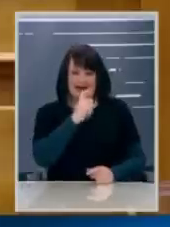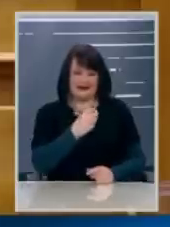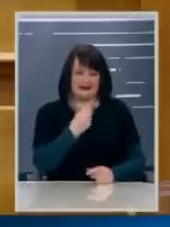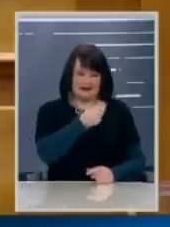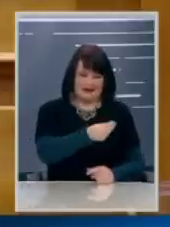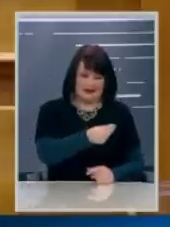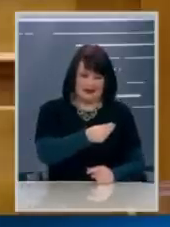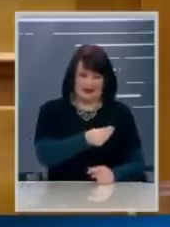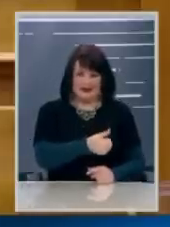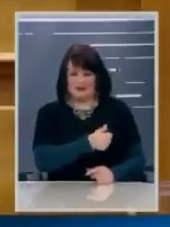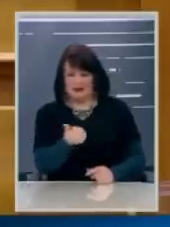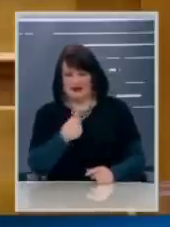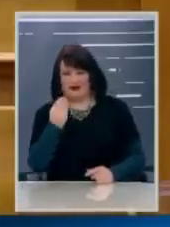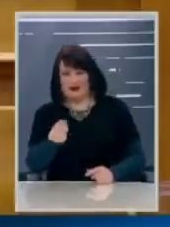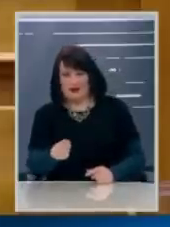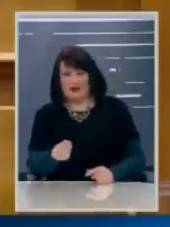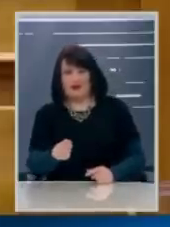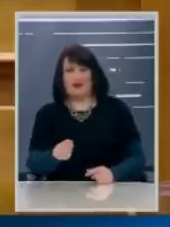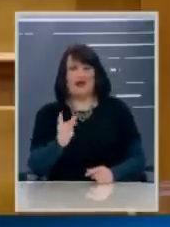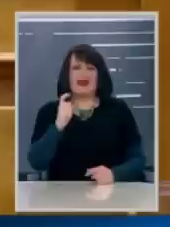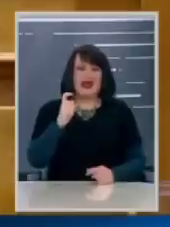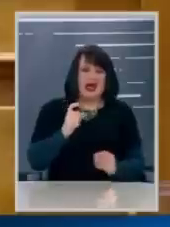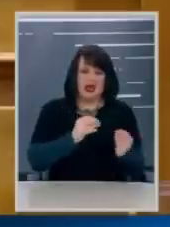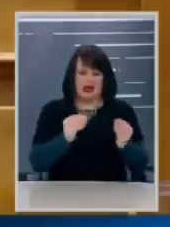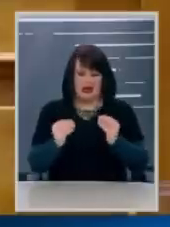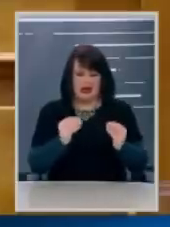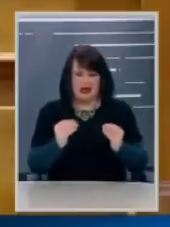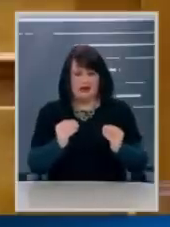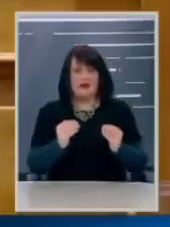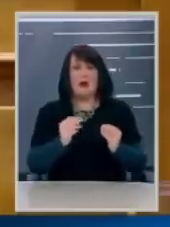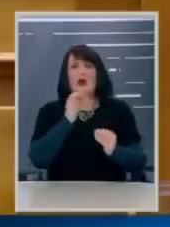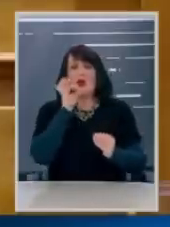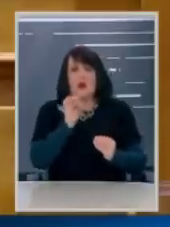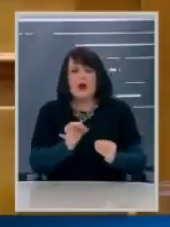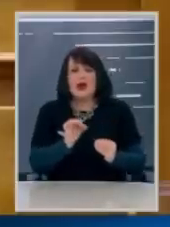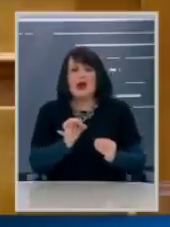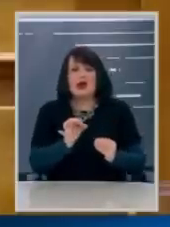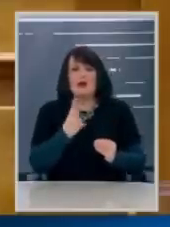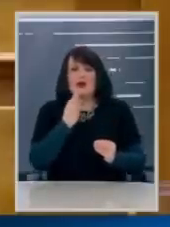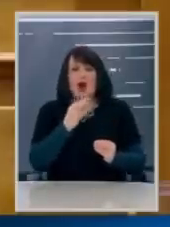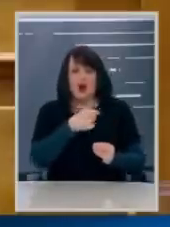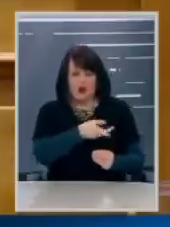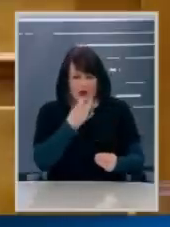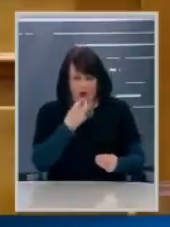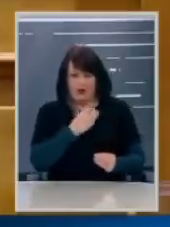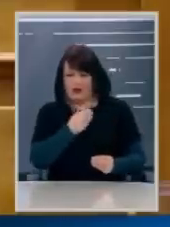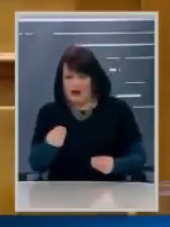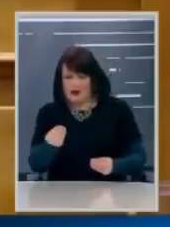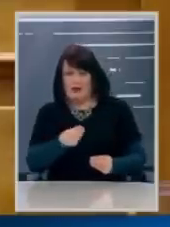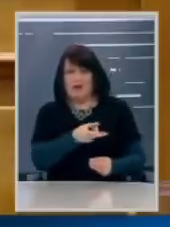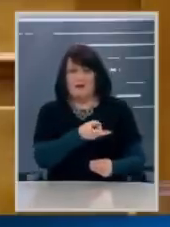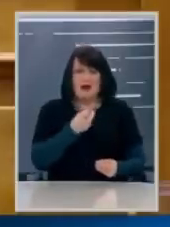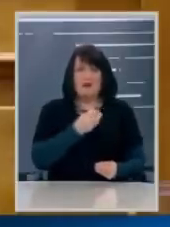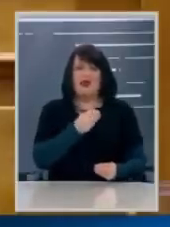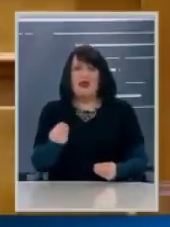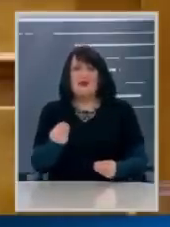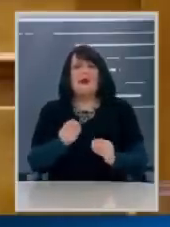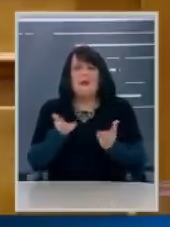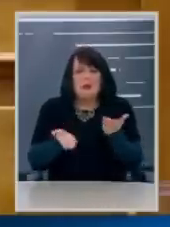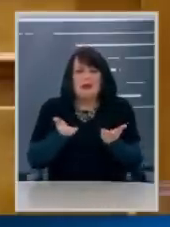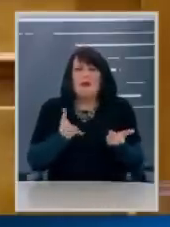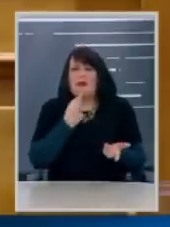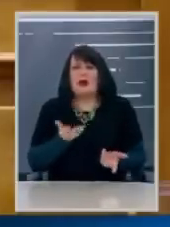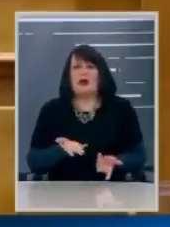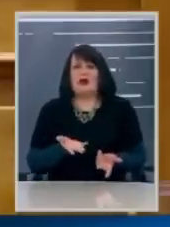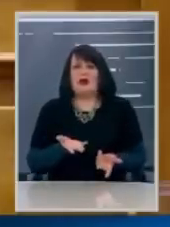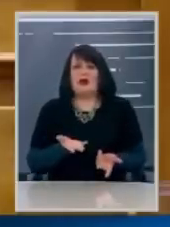γυρίζουμε άλλες 10 και άρα 0, τότε γιατί τις παίρνουμε τις 10? Δεν το καταλαβαίνω. Αν η πρόθεσή μας είναι να εξασφαλίσουμε